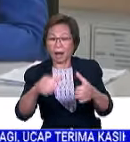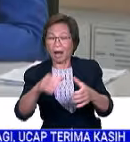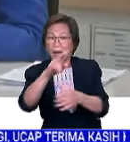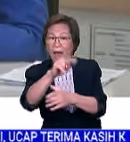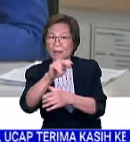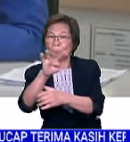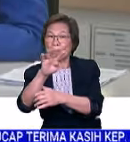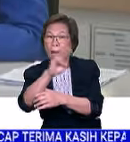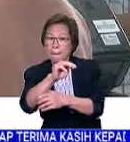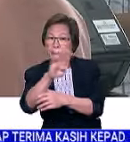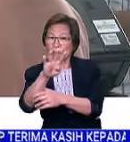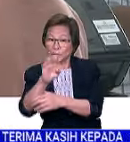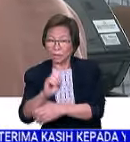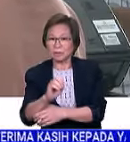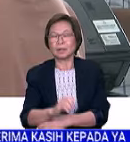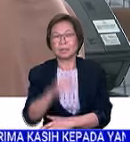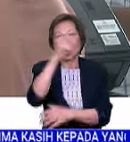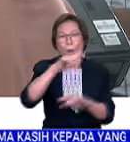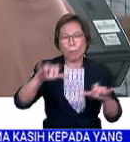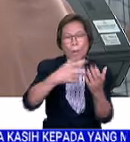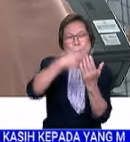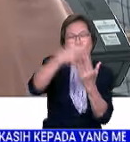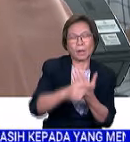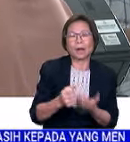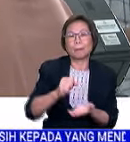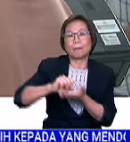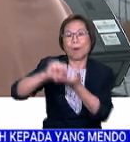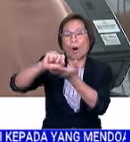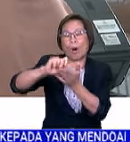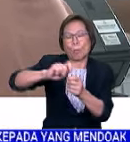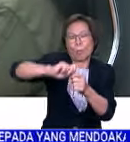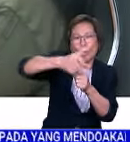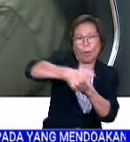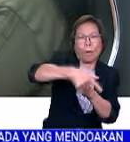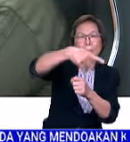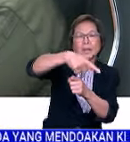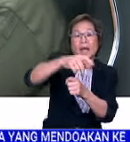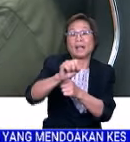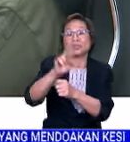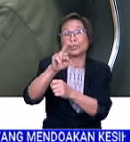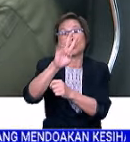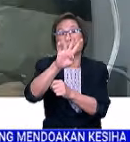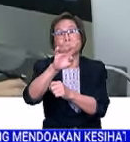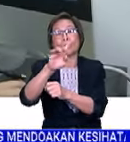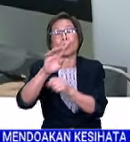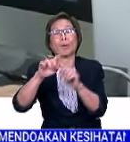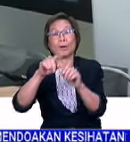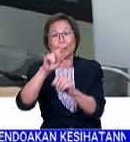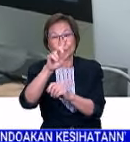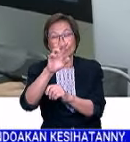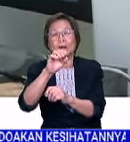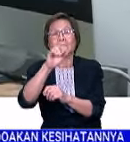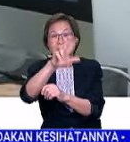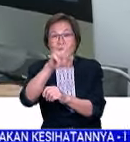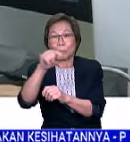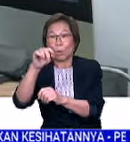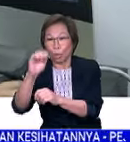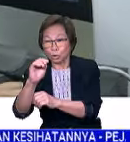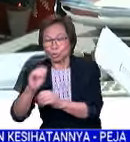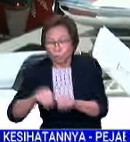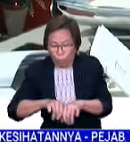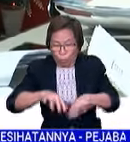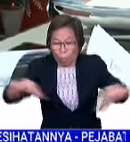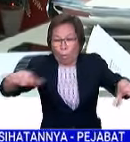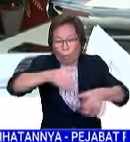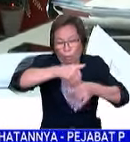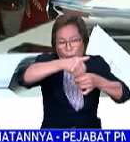Selain daripada itu, kerajaan turut melaksanakan program subsidi upah PSU 4.0, pencana kerjaya 3.0 dan